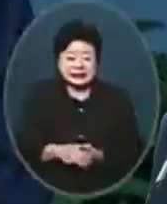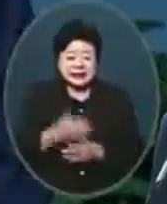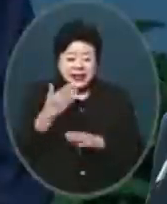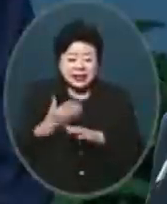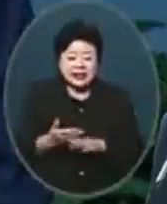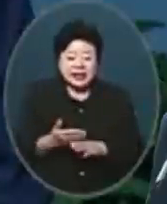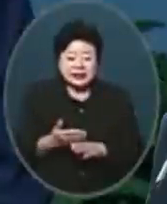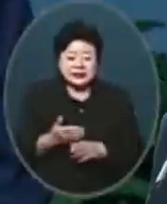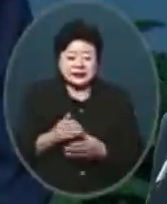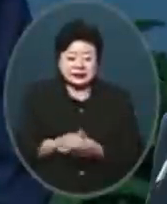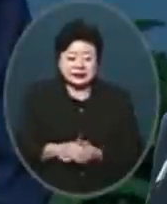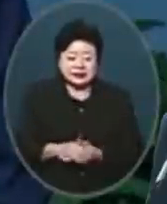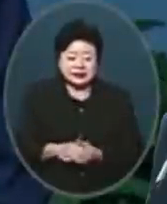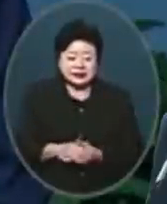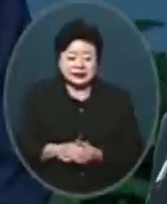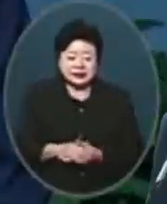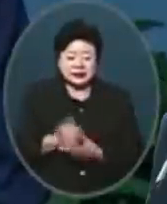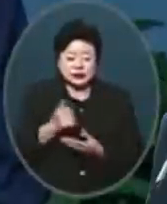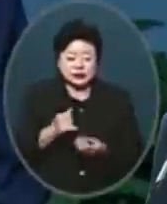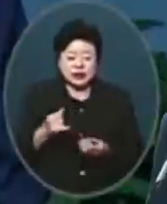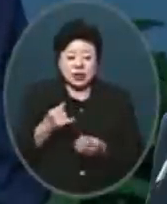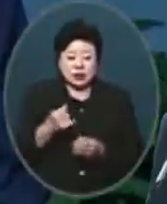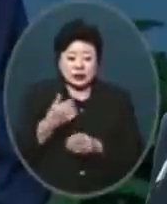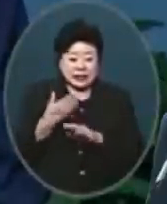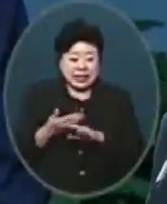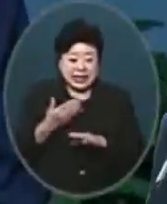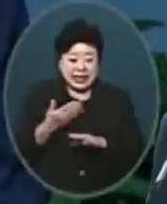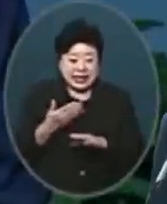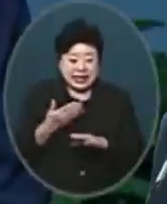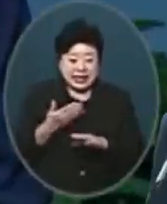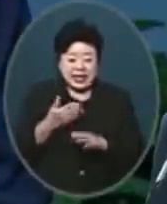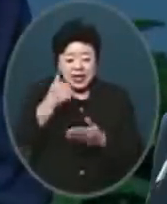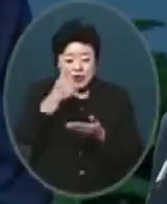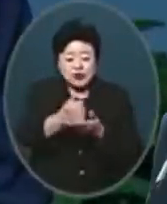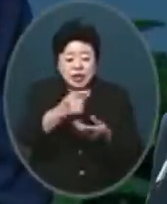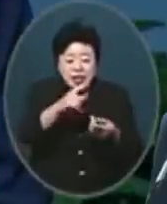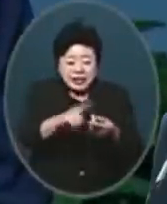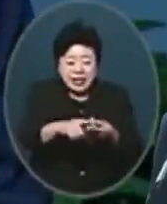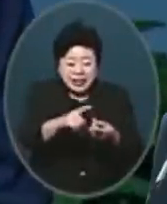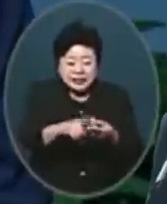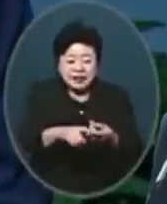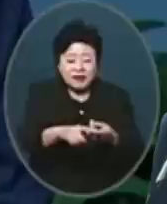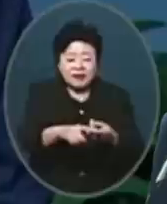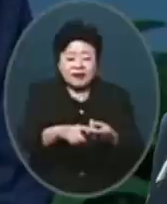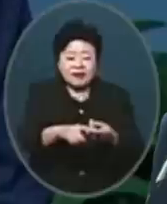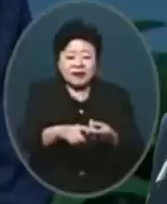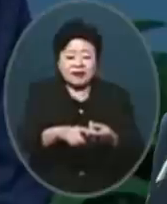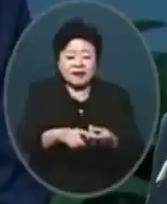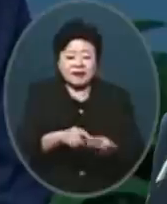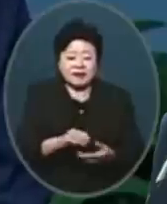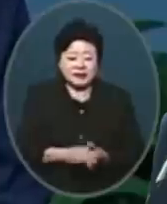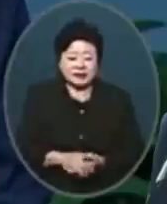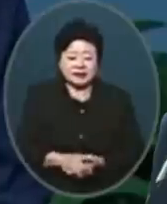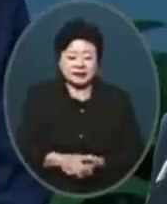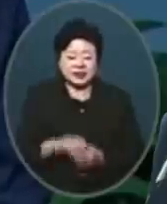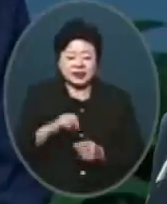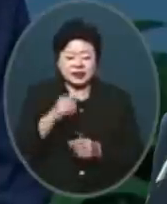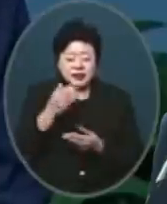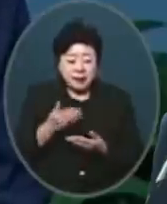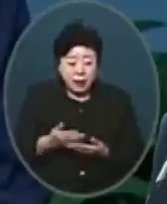다른 동료 죄인과는 달랐습니다. 죄에 대한 꾸짖음을 동일한 정죄를